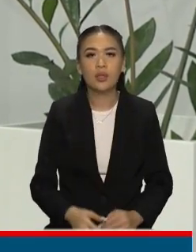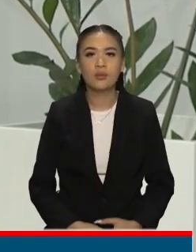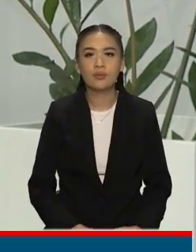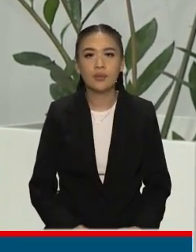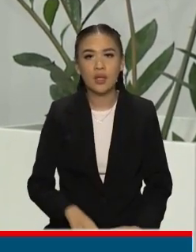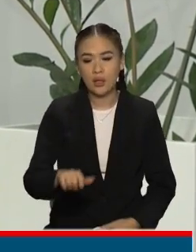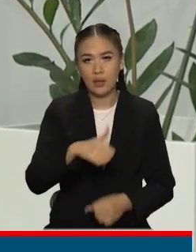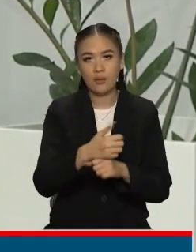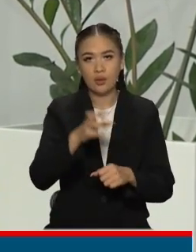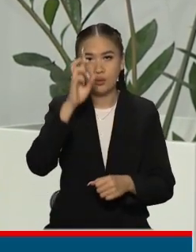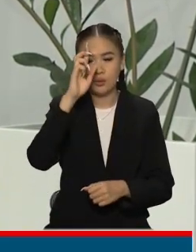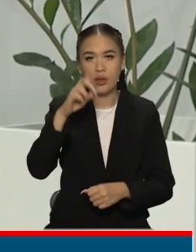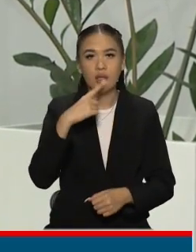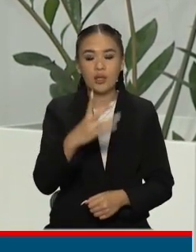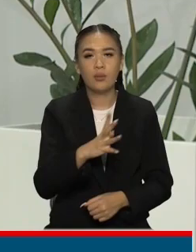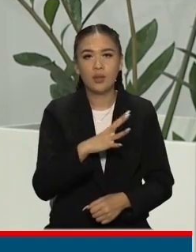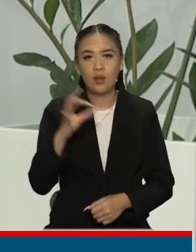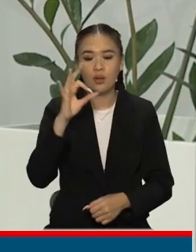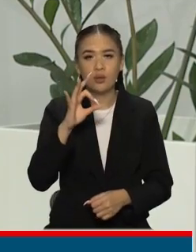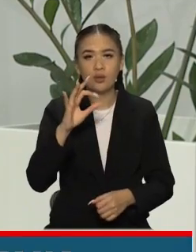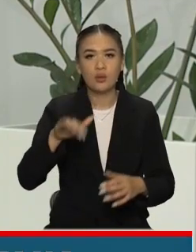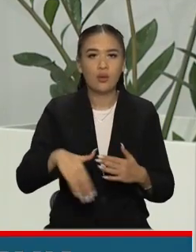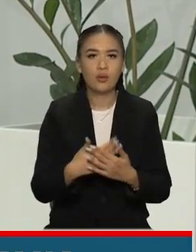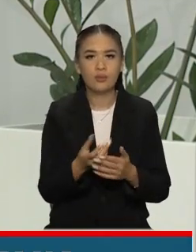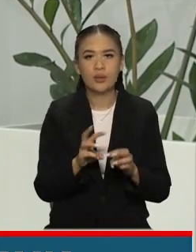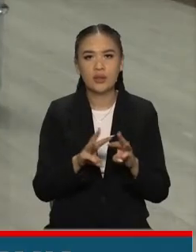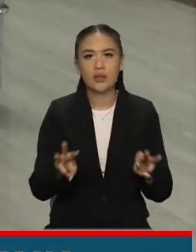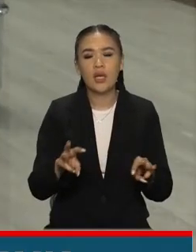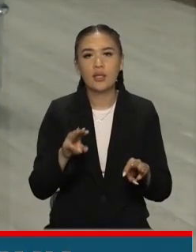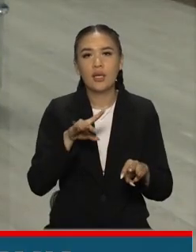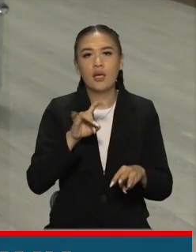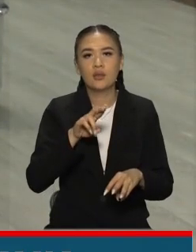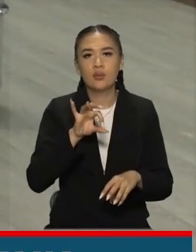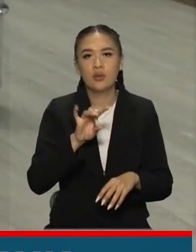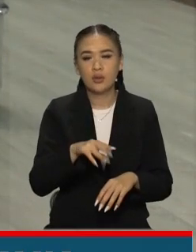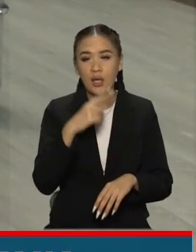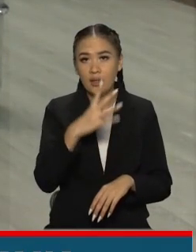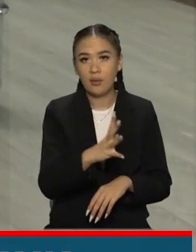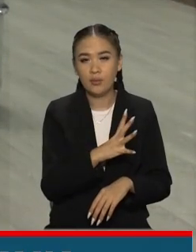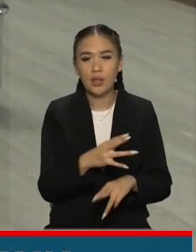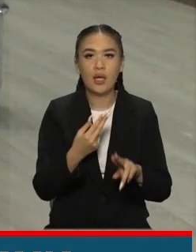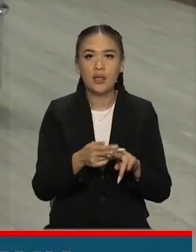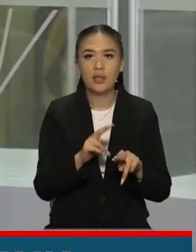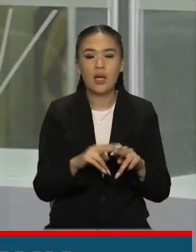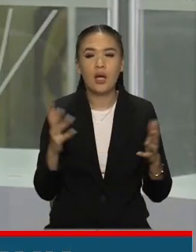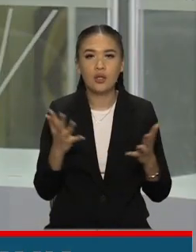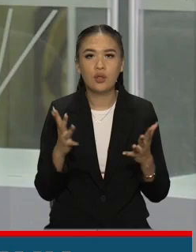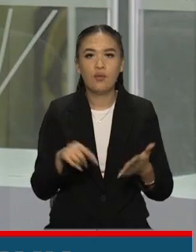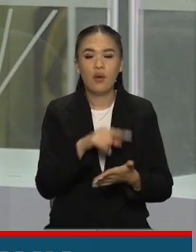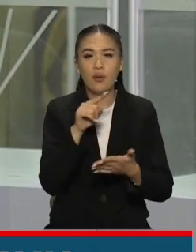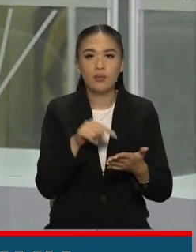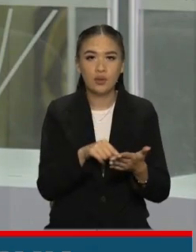глава государства говорил о создании нового министерства транспорта. У обывателя всегда возникает вопрос